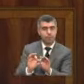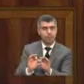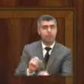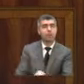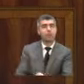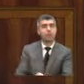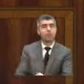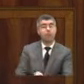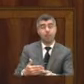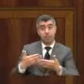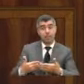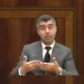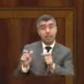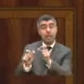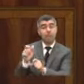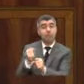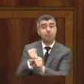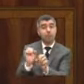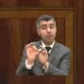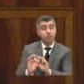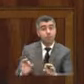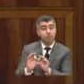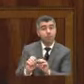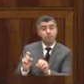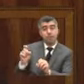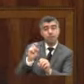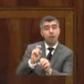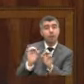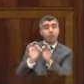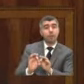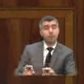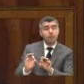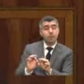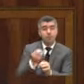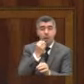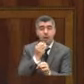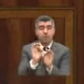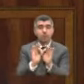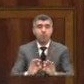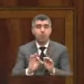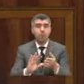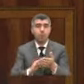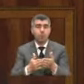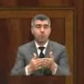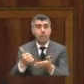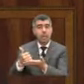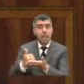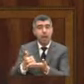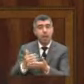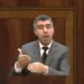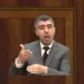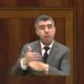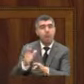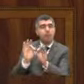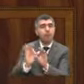من الممكن وضع هذه الإجراءات قبل شهر رمضان، علما على أن بعض الفئات لم تستفد أصلا من أي دعم، وكان ذلك